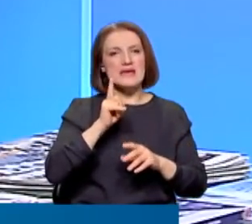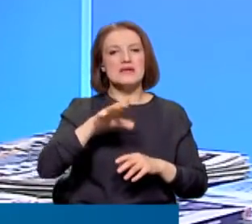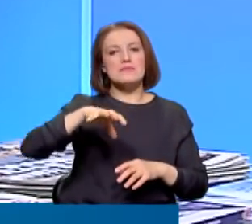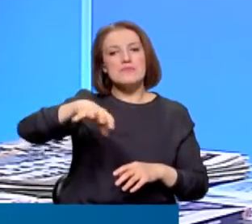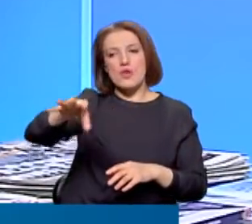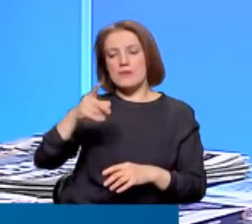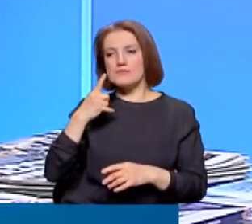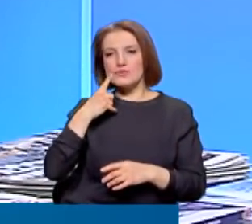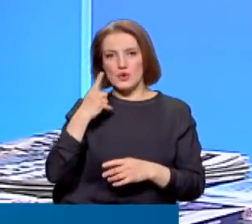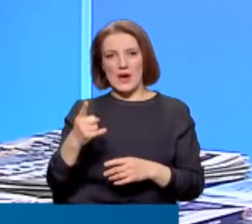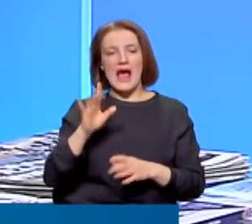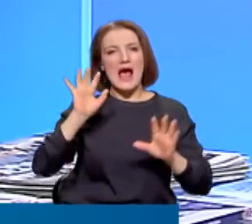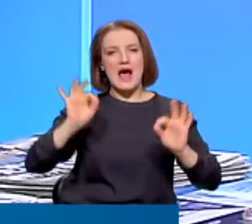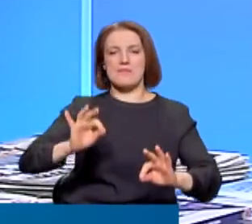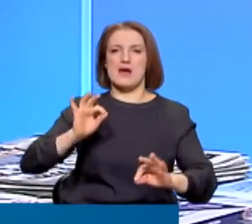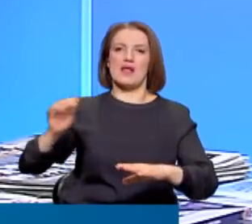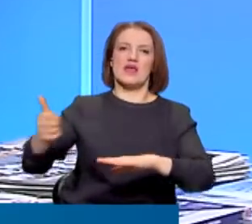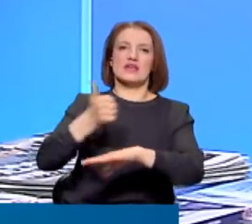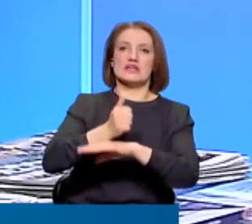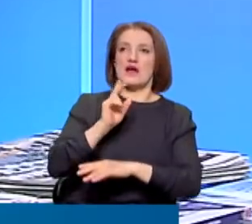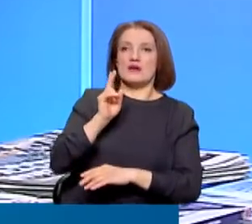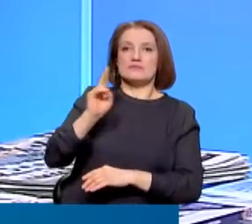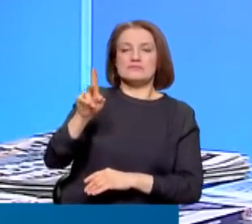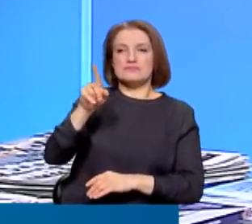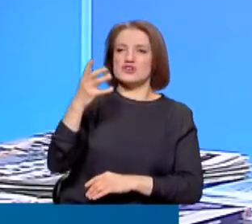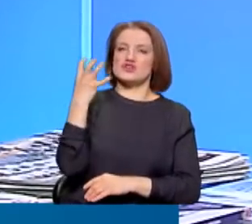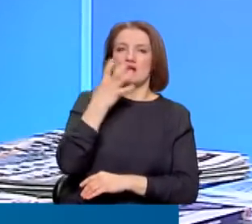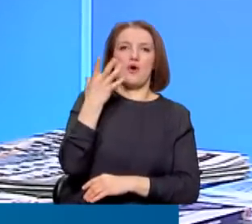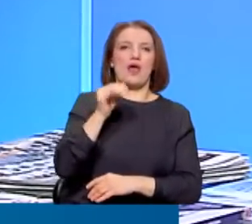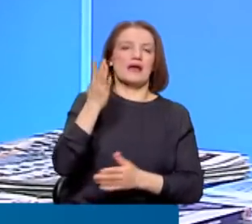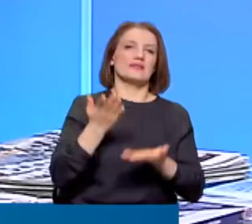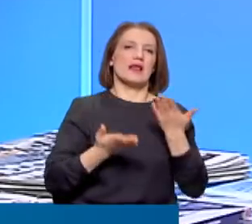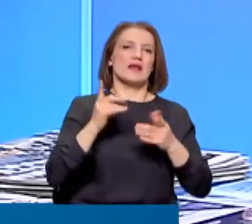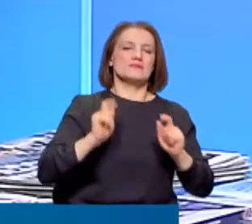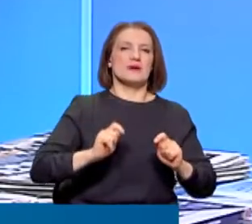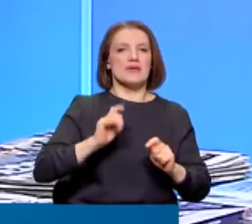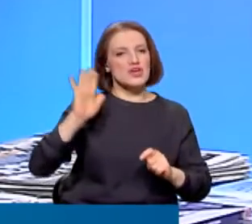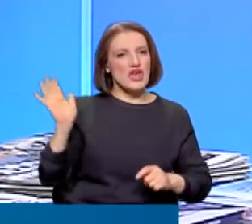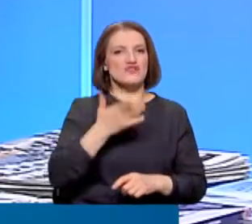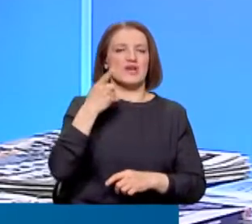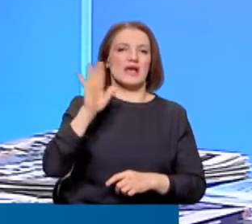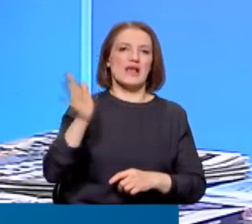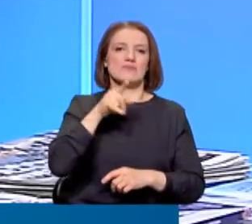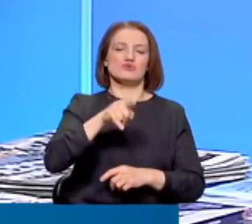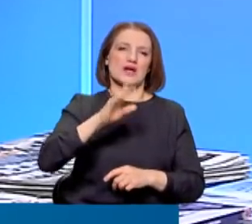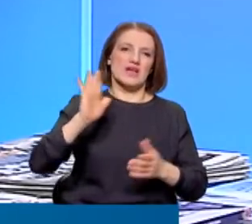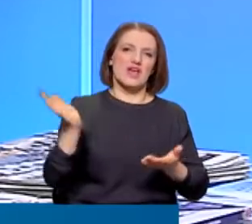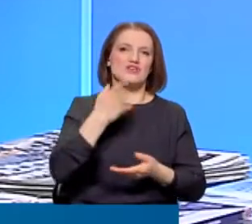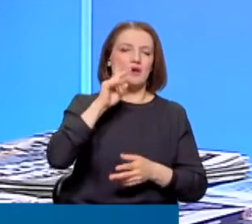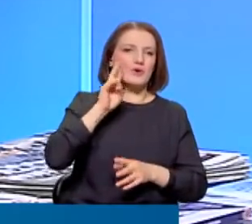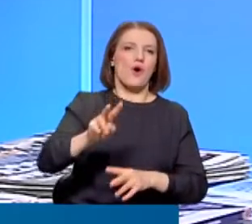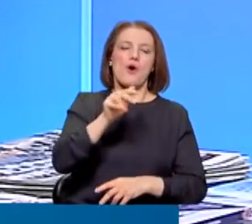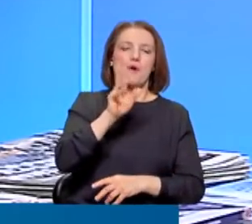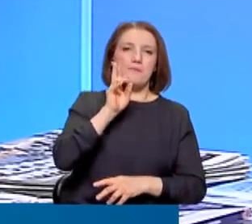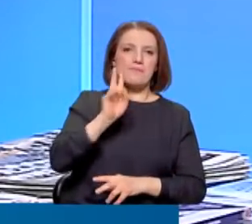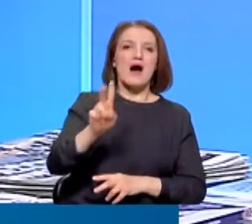kesim tarafından hemen iktidar ve iktidara yönelik bir şarkı olarak değerlendirildiği geçecek geçecek elbet bu da geçecek gör